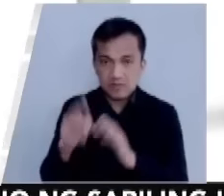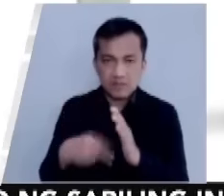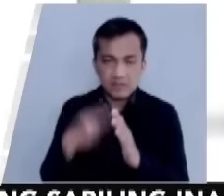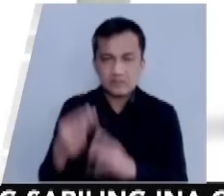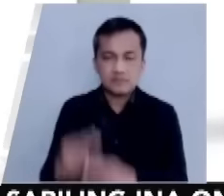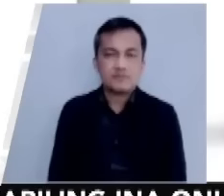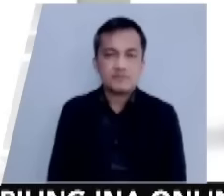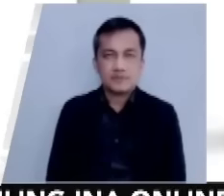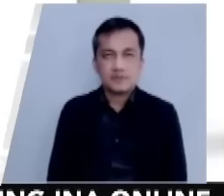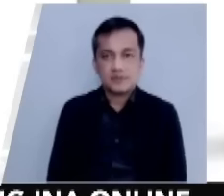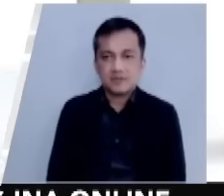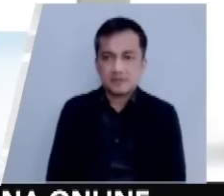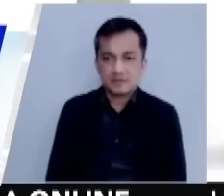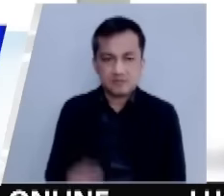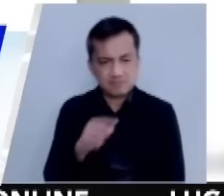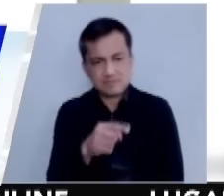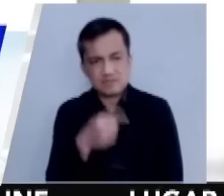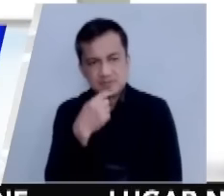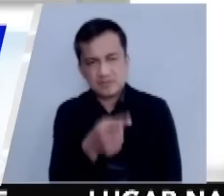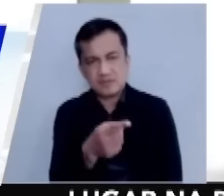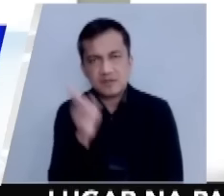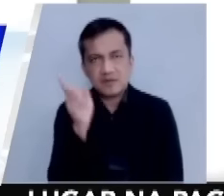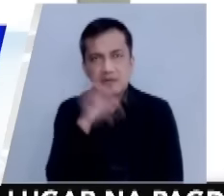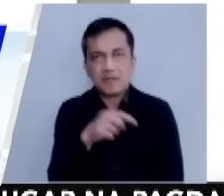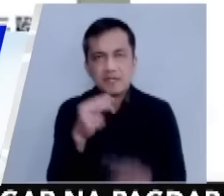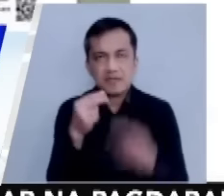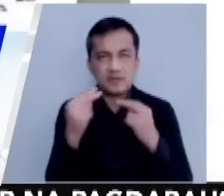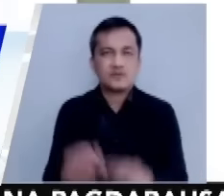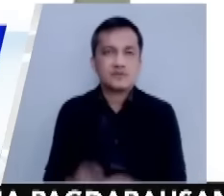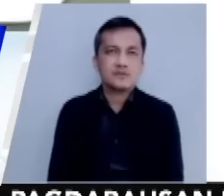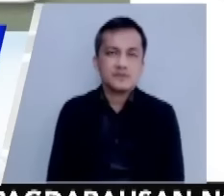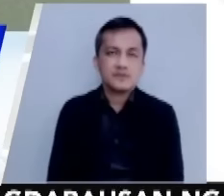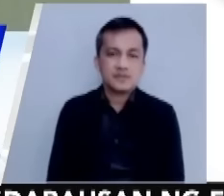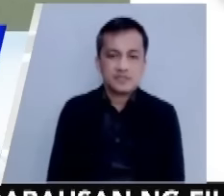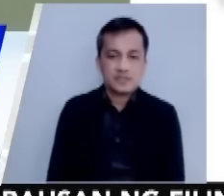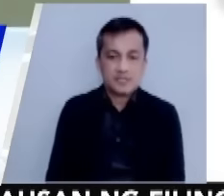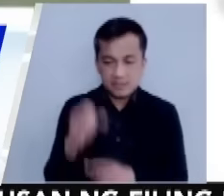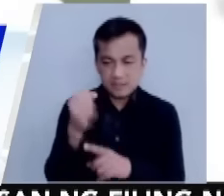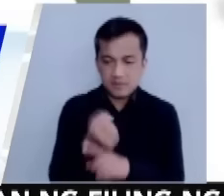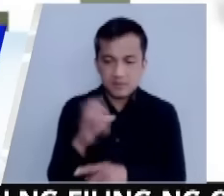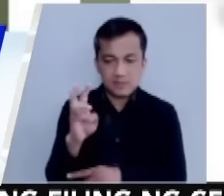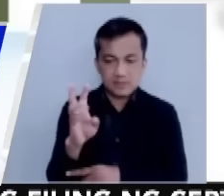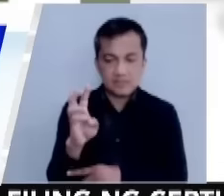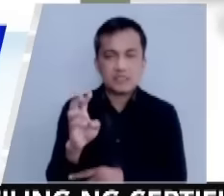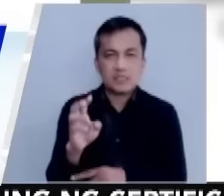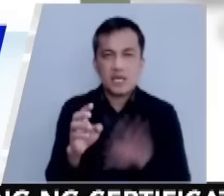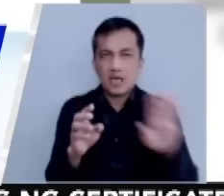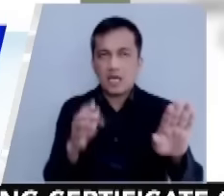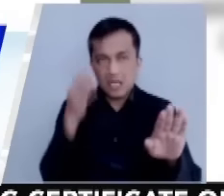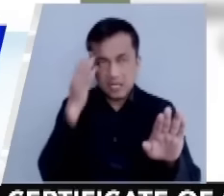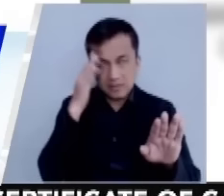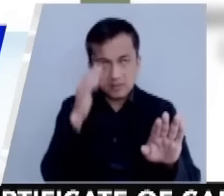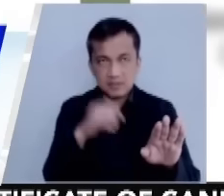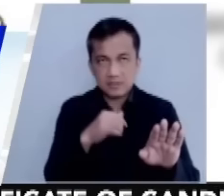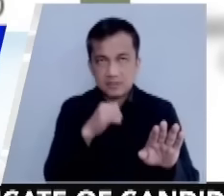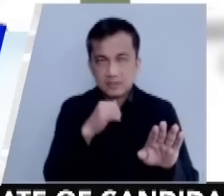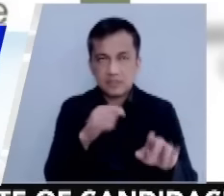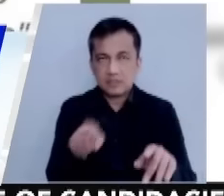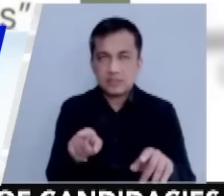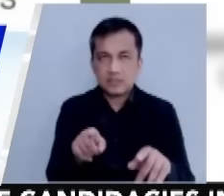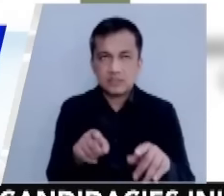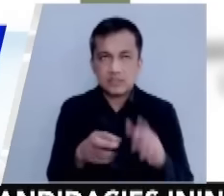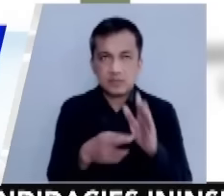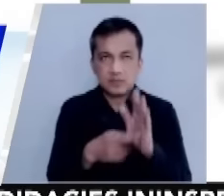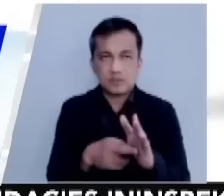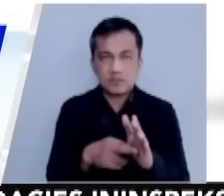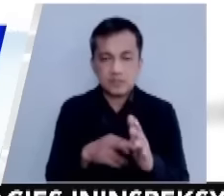Tinawag pa nila itong fake news. Noong September 16 pa lang daw, alam na ni Lionel Del Sur Representative Zia